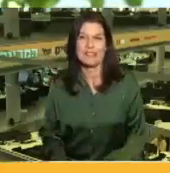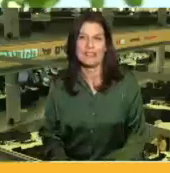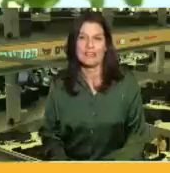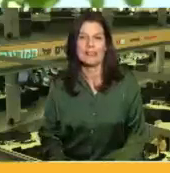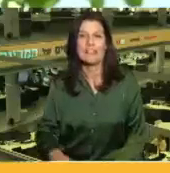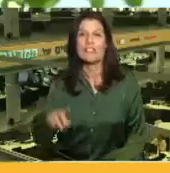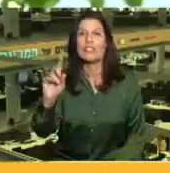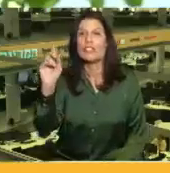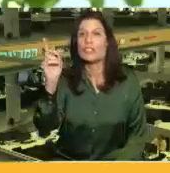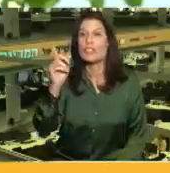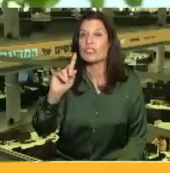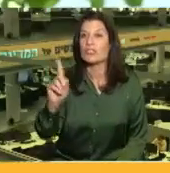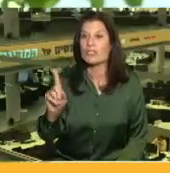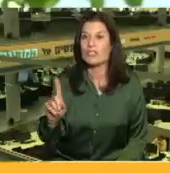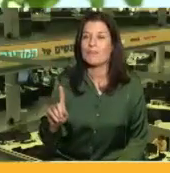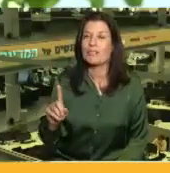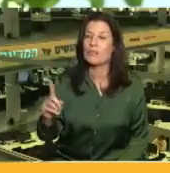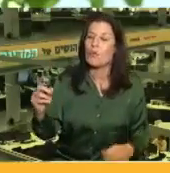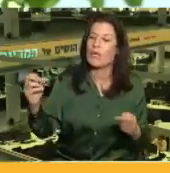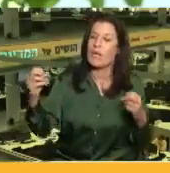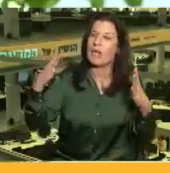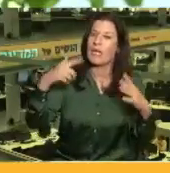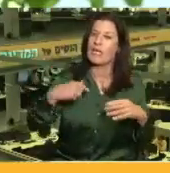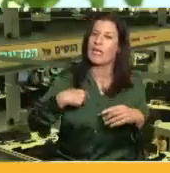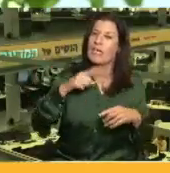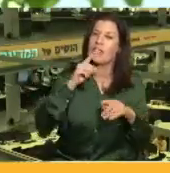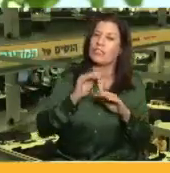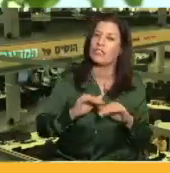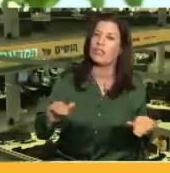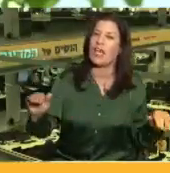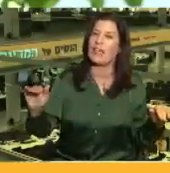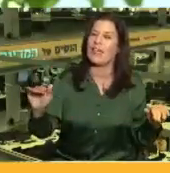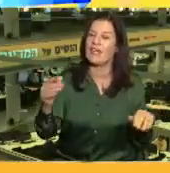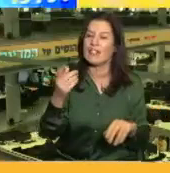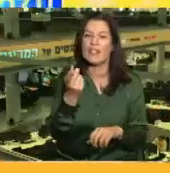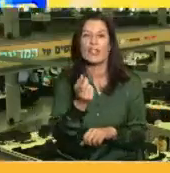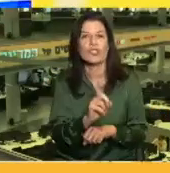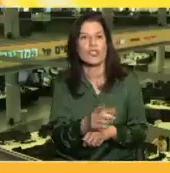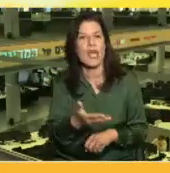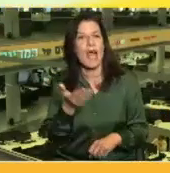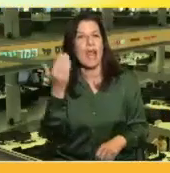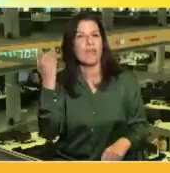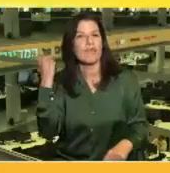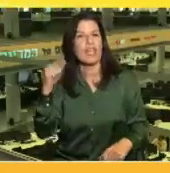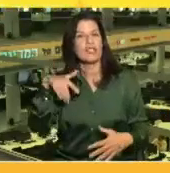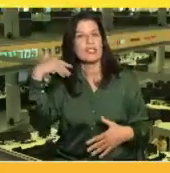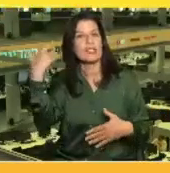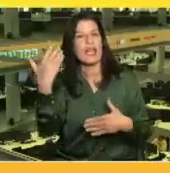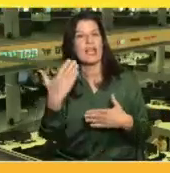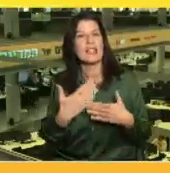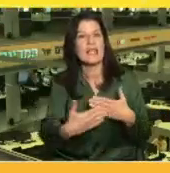שמישהו ידליק לי שקט, שנייה לפני שזה נגמר, אני